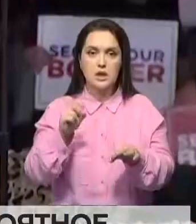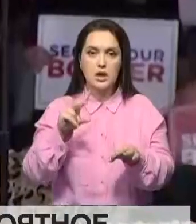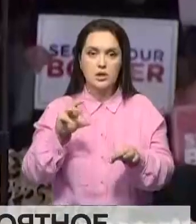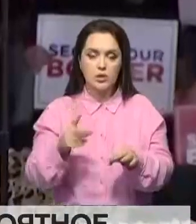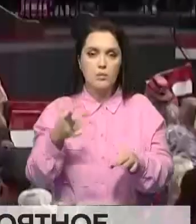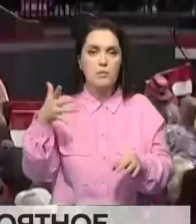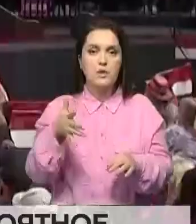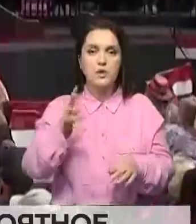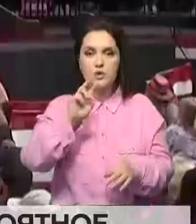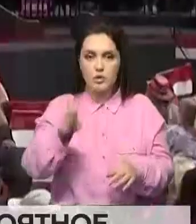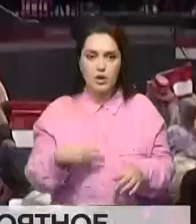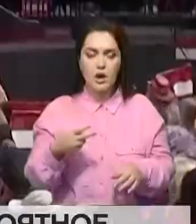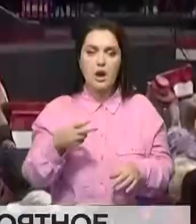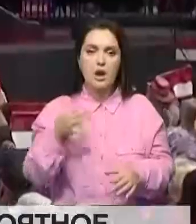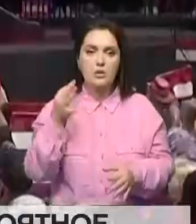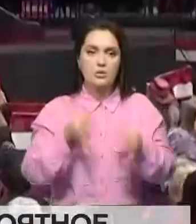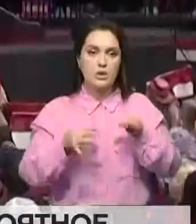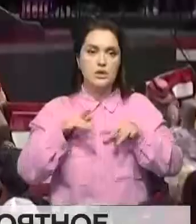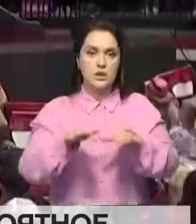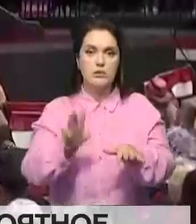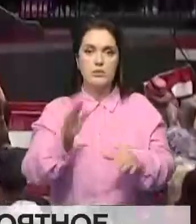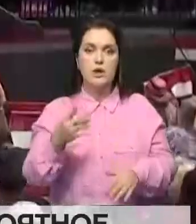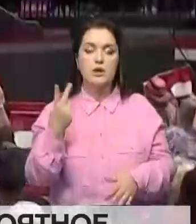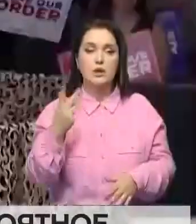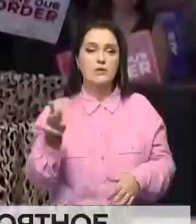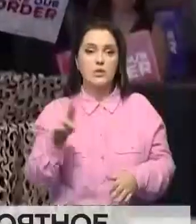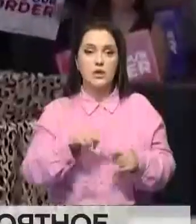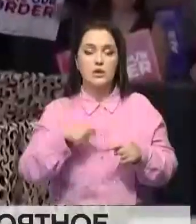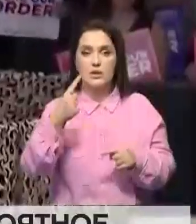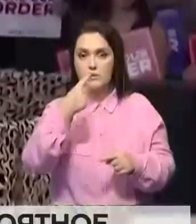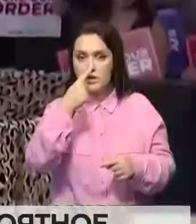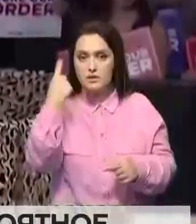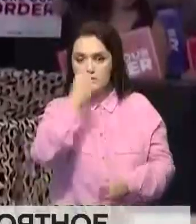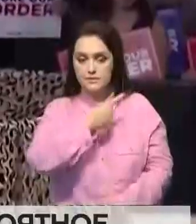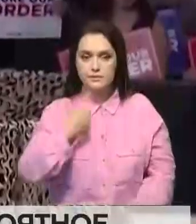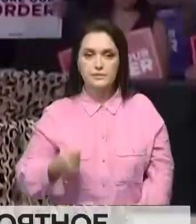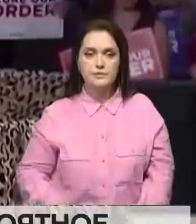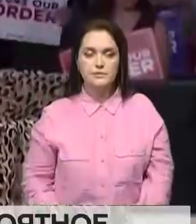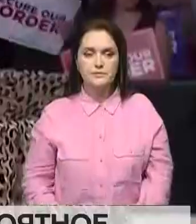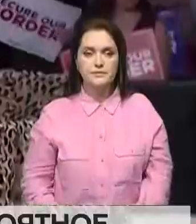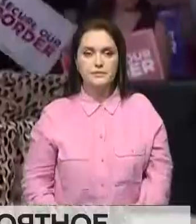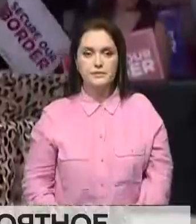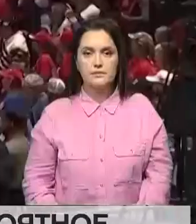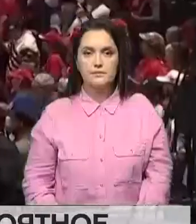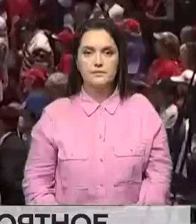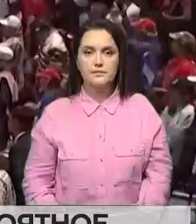залог в размере 5000 долларов слушание по делу назначено на 2 января следующего года